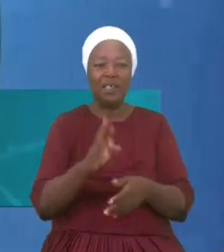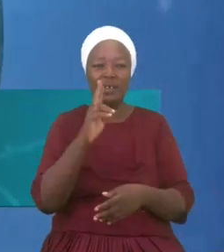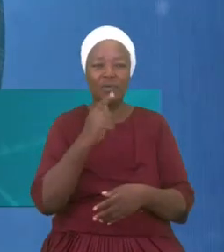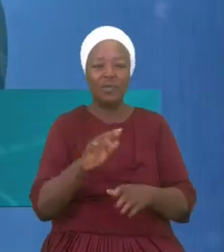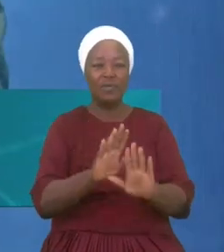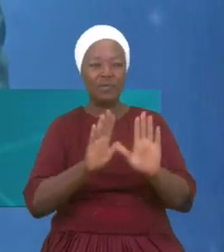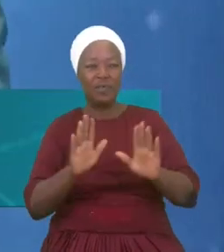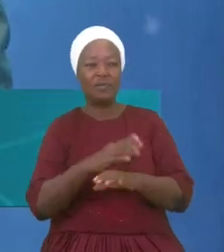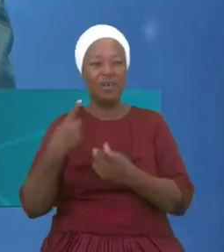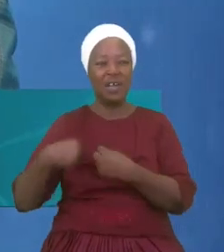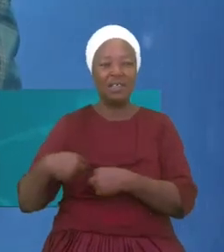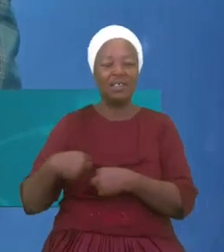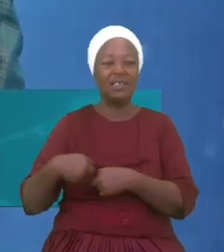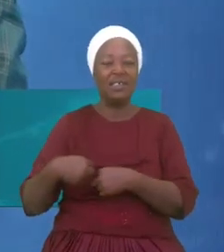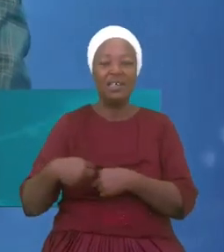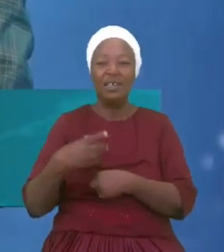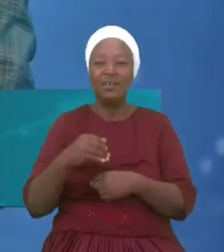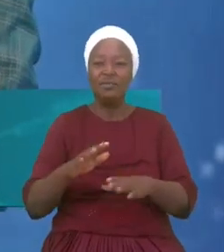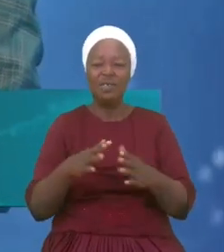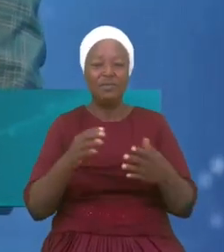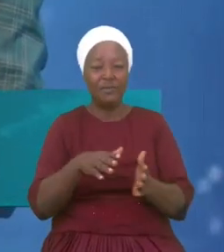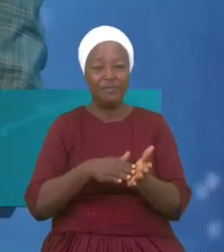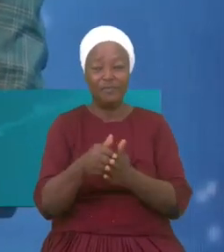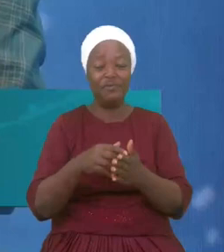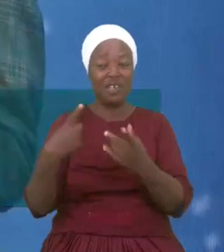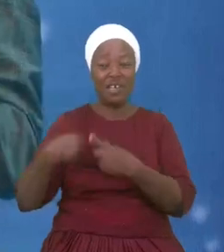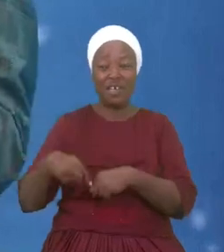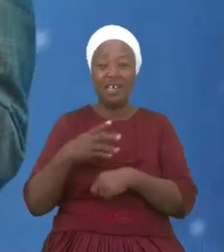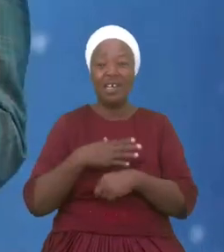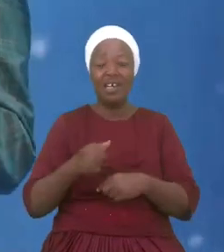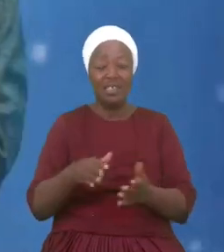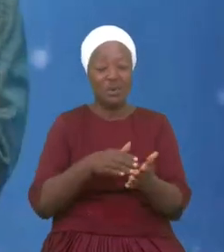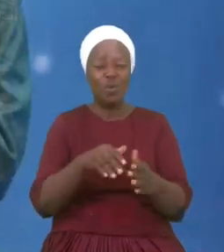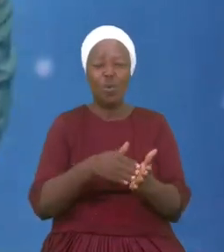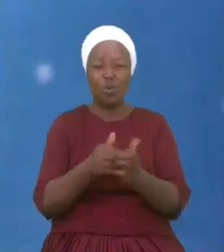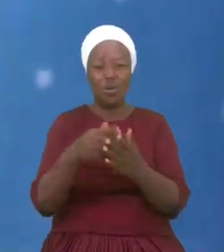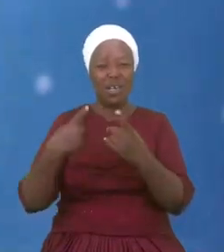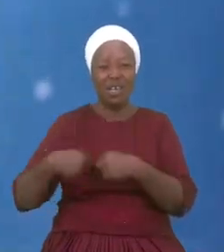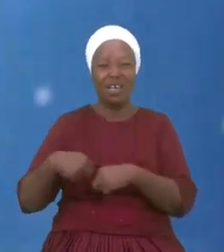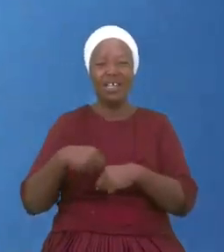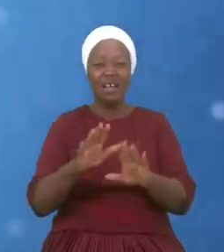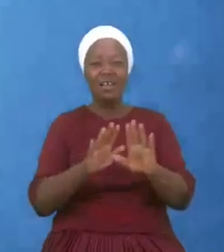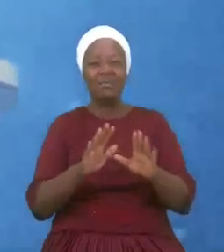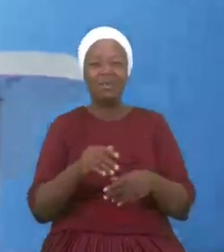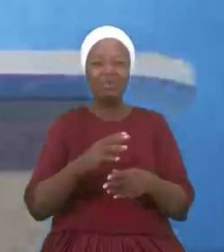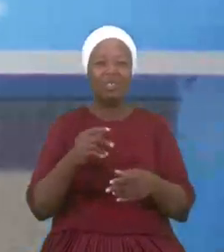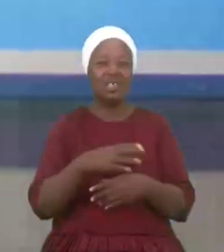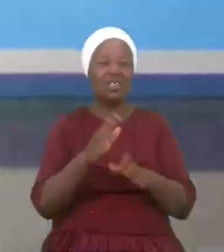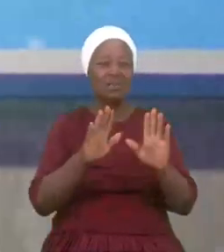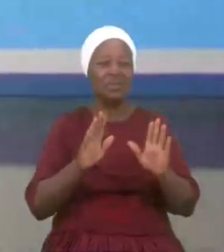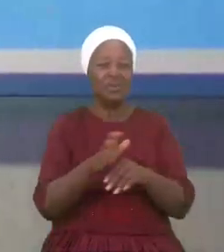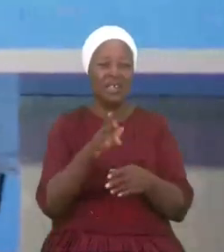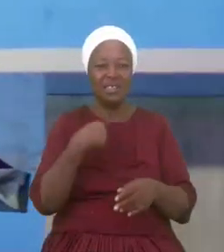le verset 4 dites à ceux qui ont le cœur troublé à ceux qui ont le cœur timide